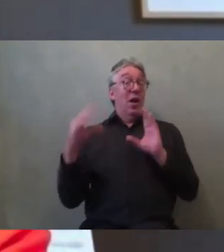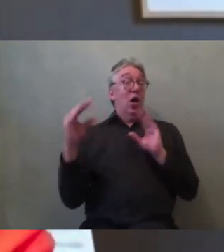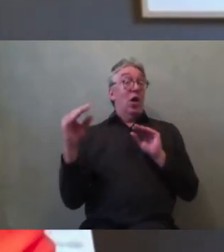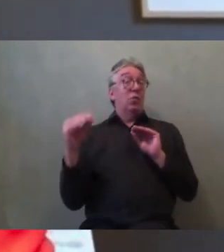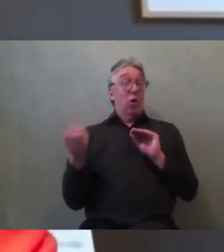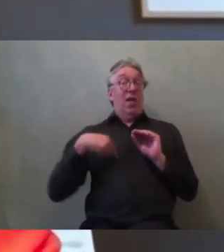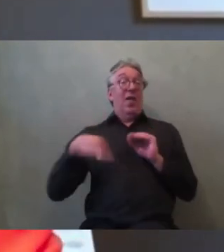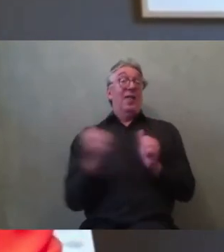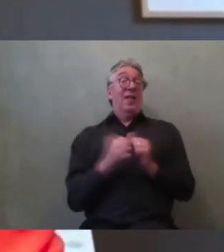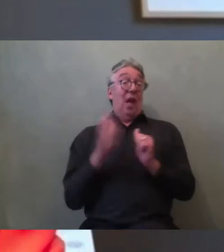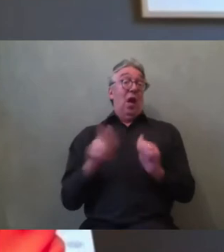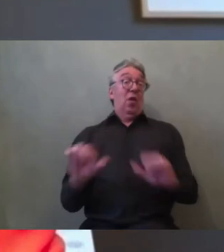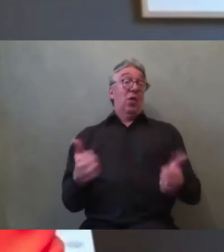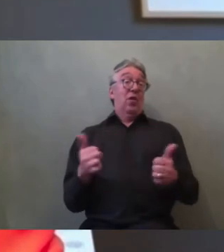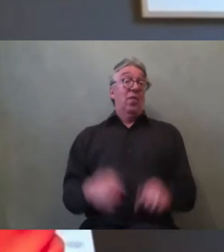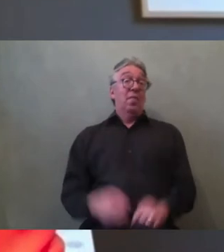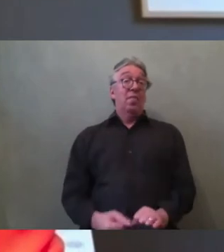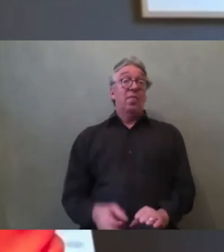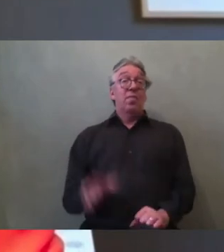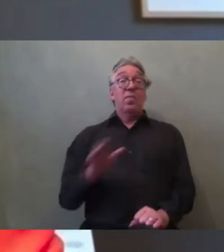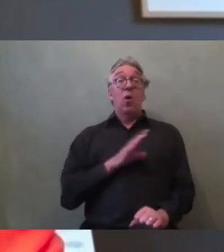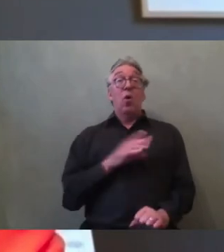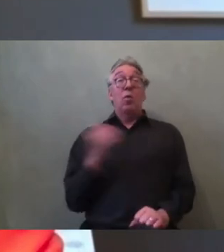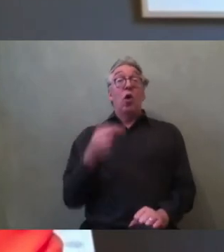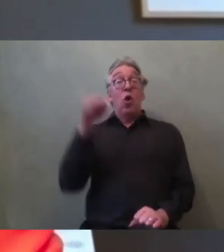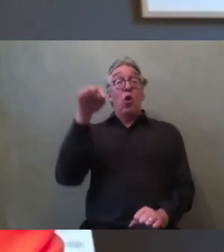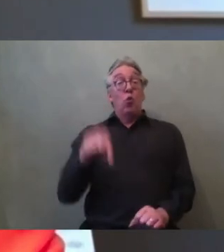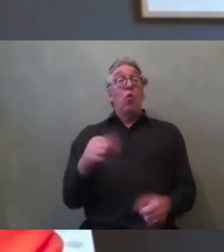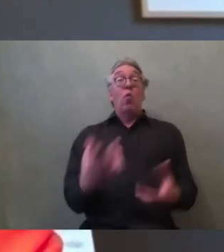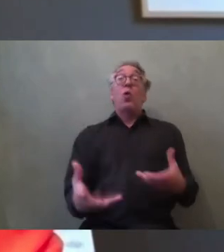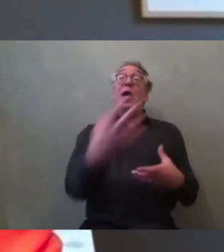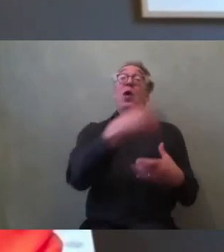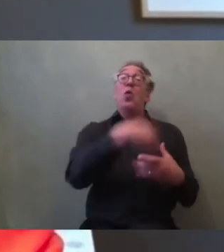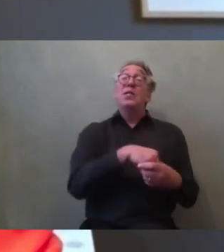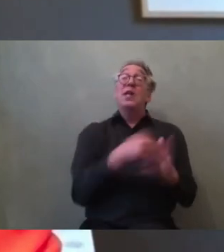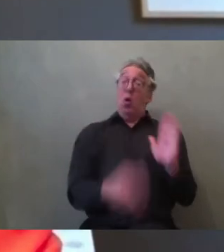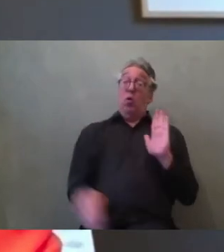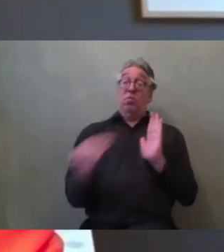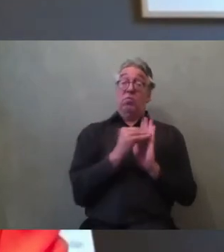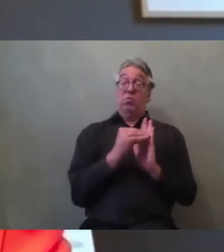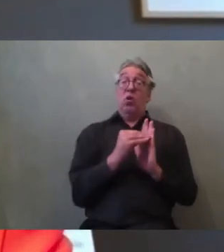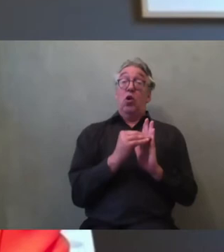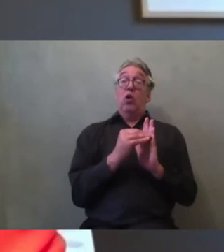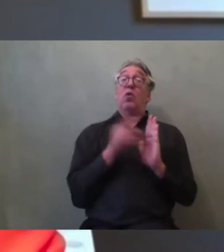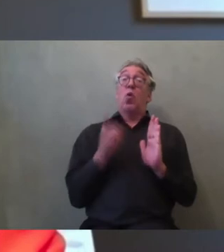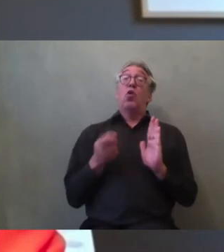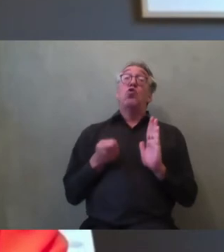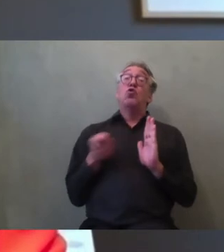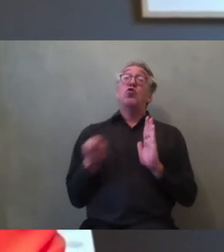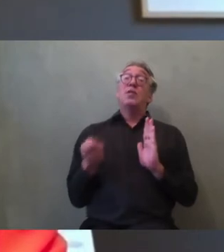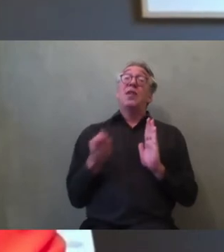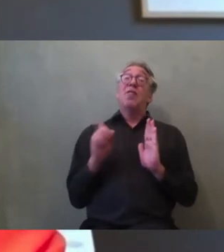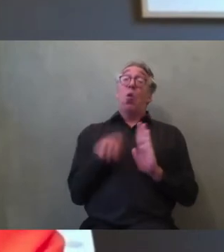voeren, ook omdat we inclusie hebben verbonden als subsidievoorwaarde aan de subsidies die met ingang van 1